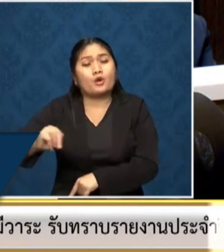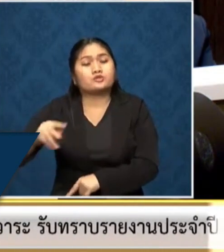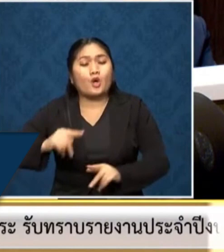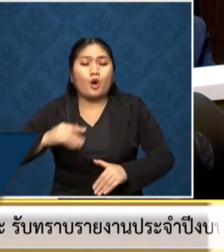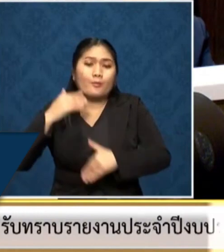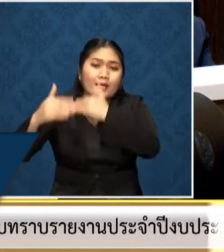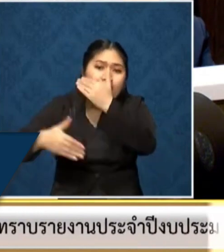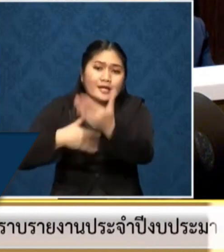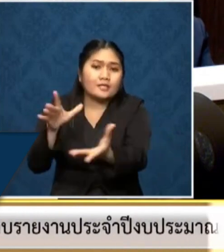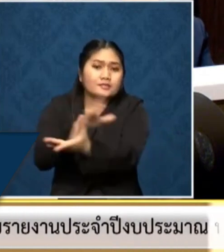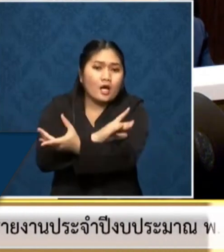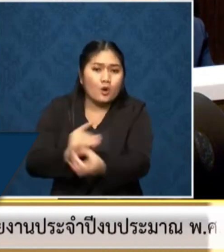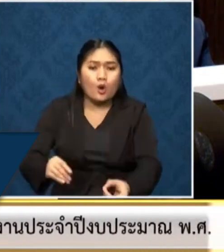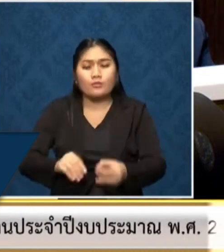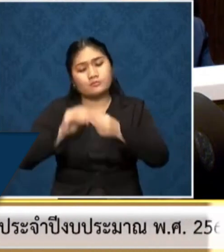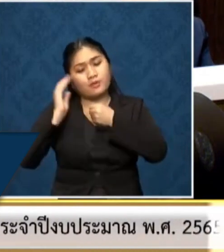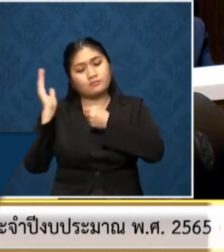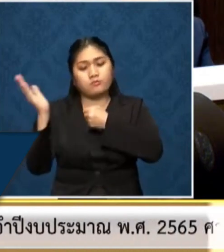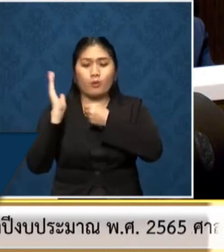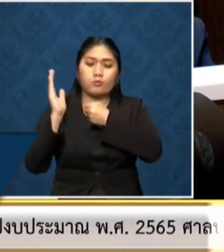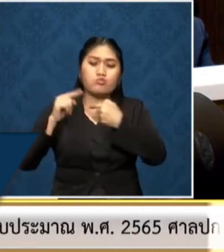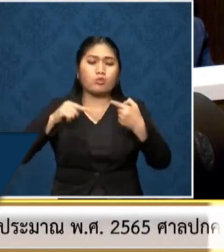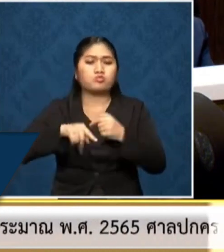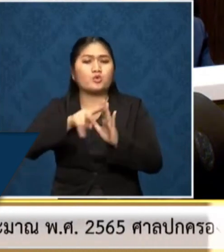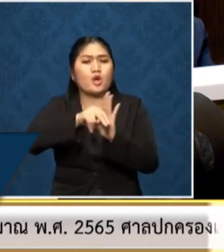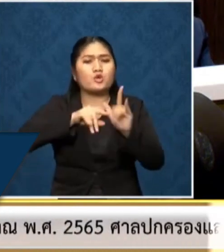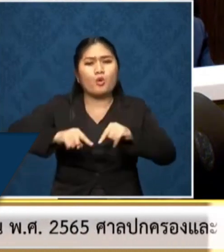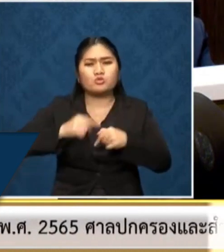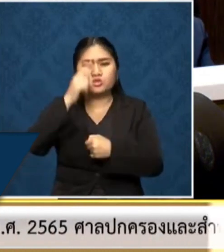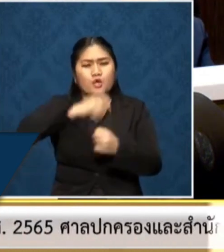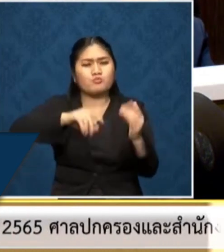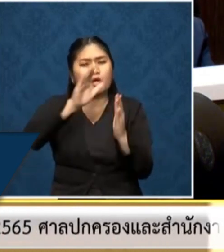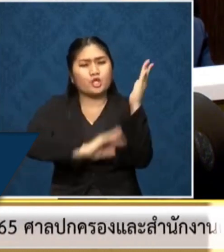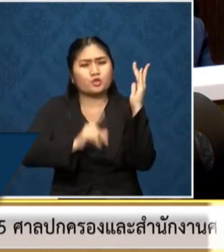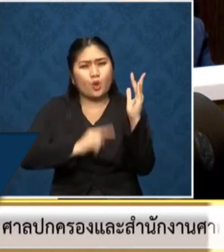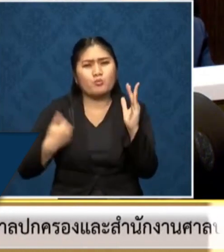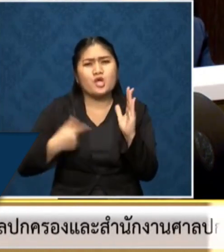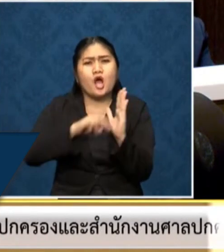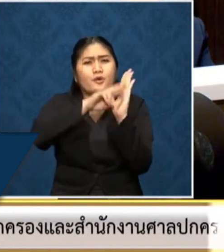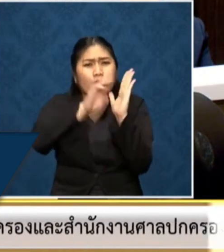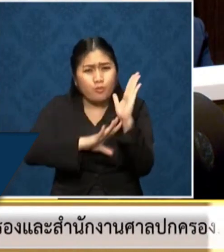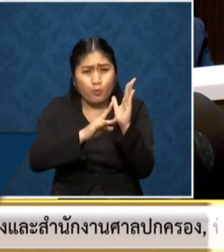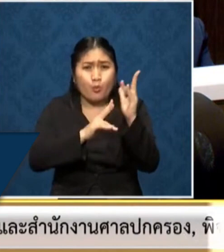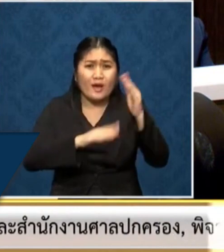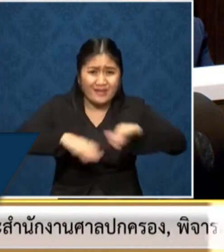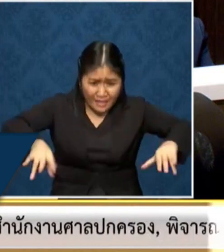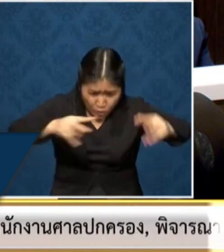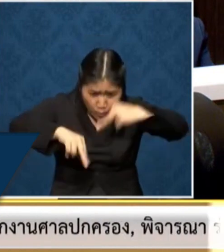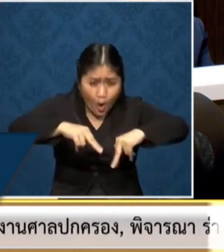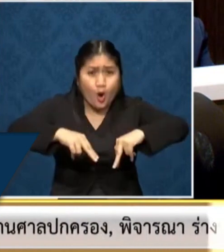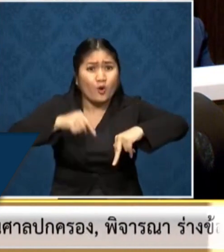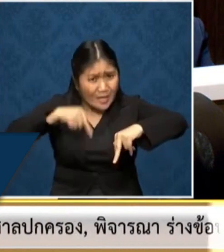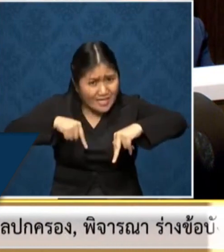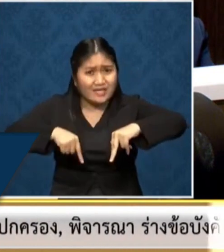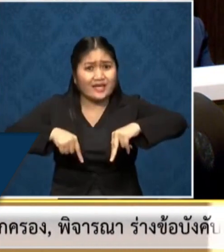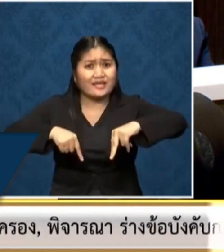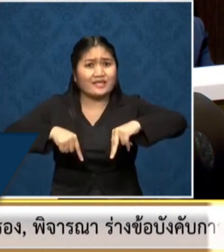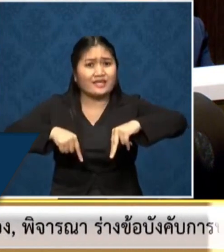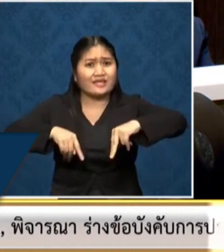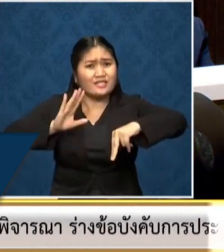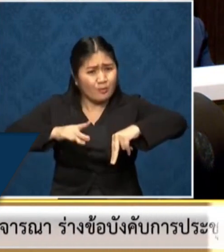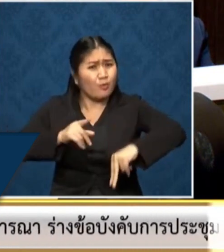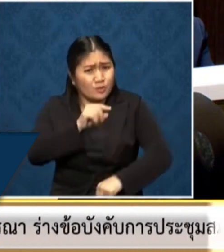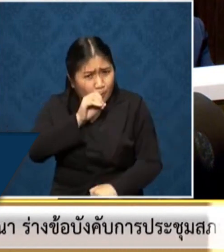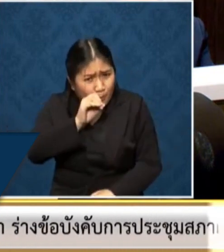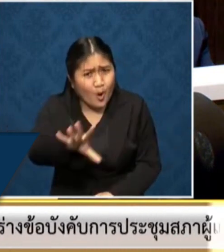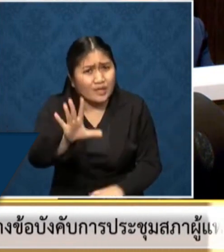พาณาสังคมทะแหง นโยบายร่าสุปอบประเทศไยต้องมีระบบคุมคลองเด็กกนี่ไครับผมกบยา